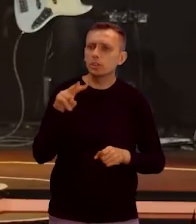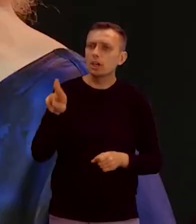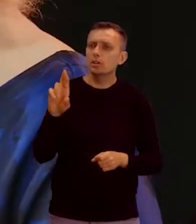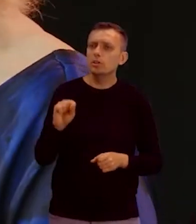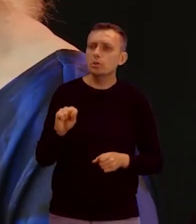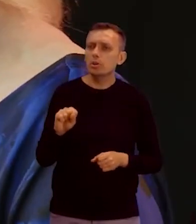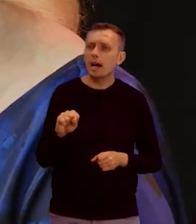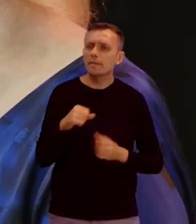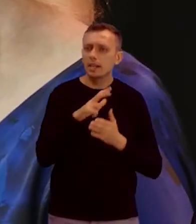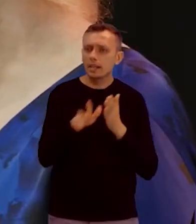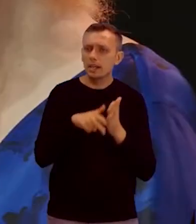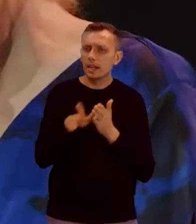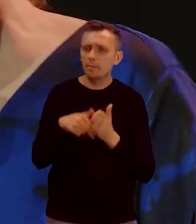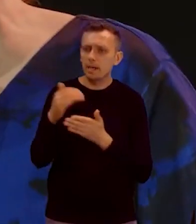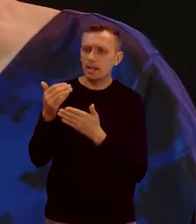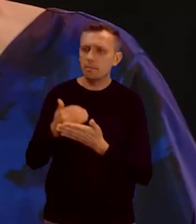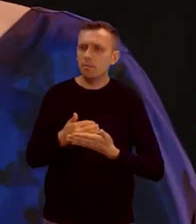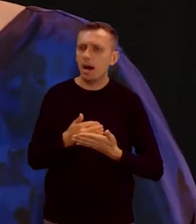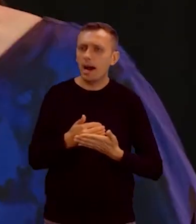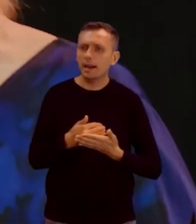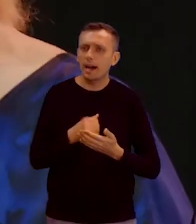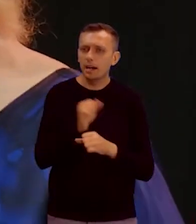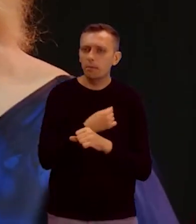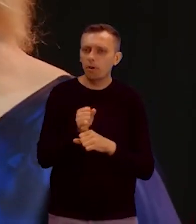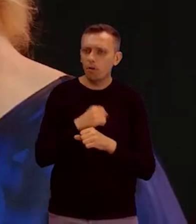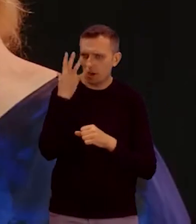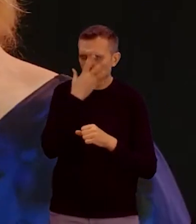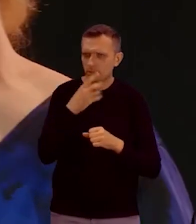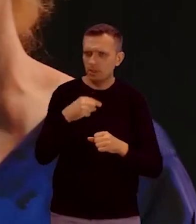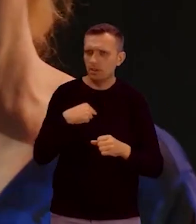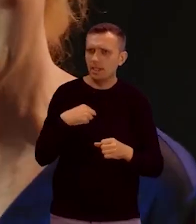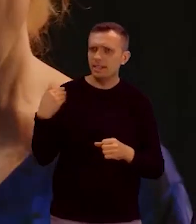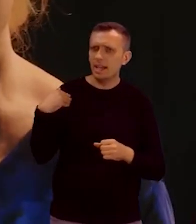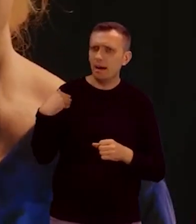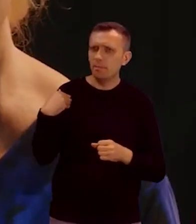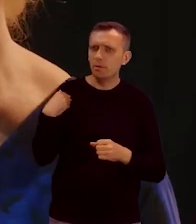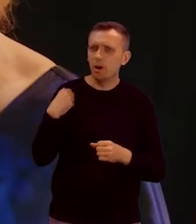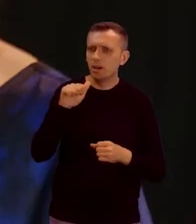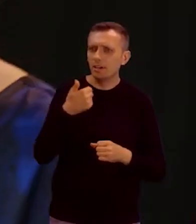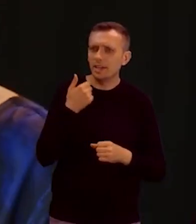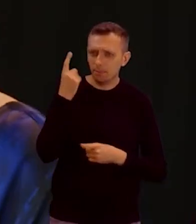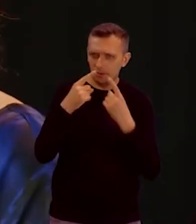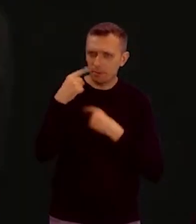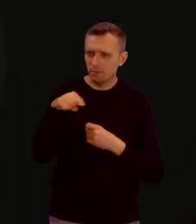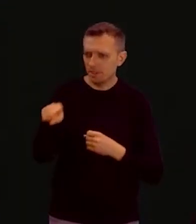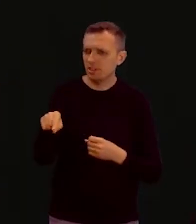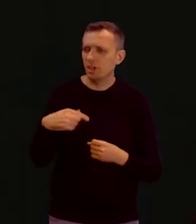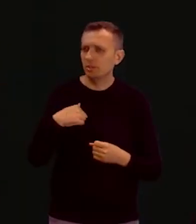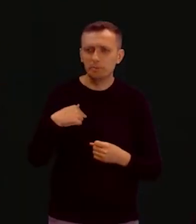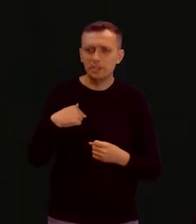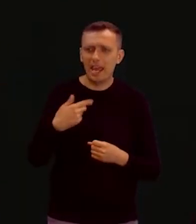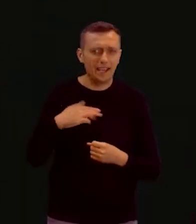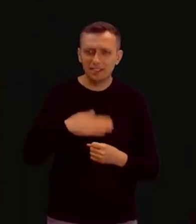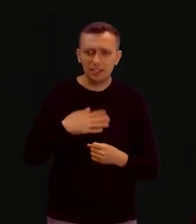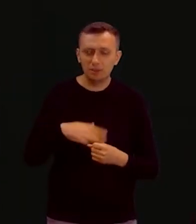za okiem kamery z taką marsową miną. I najpierw myślałam, że mnie nie lubi, ale chyba tak nie jest, co? No dobra, może publicznie